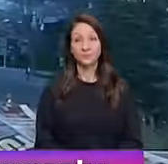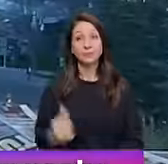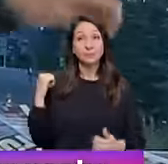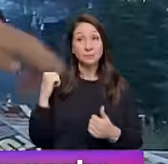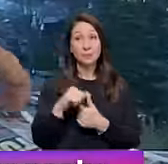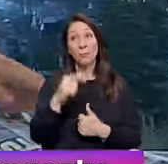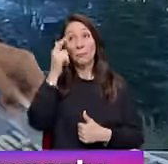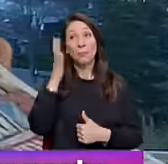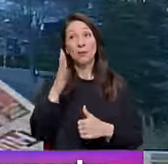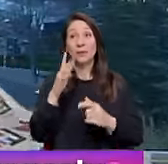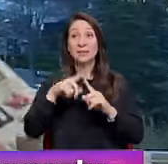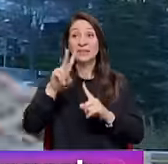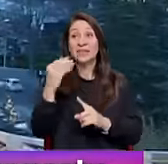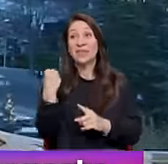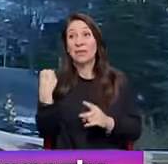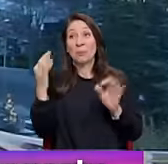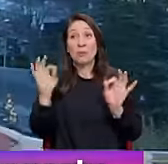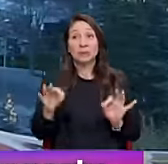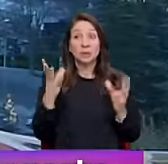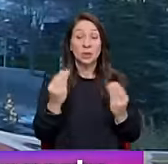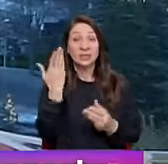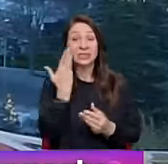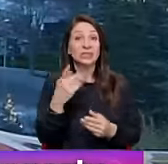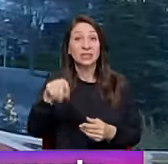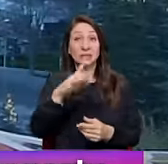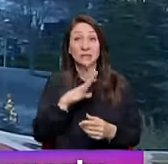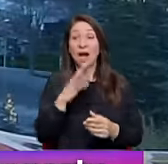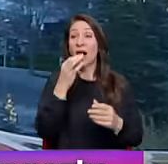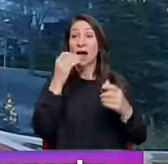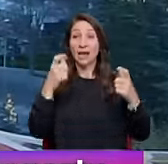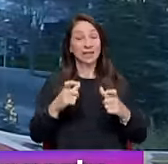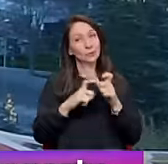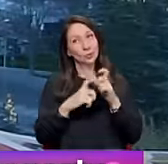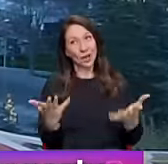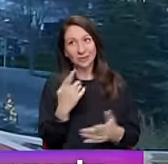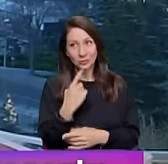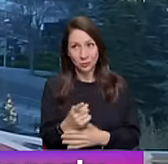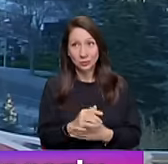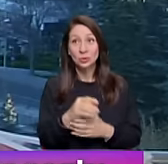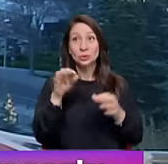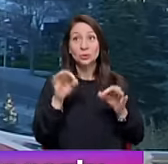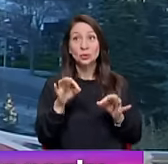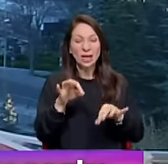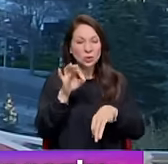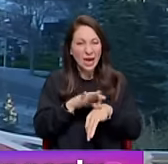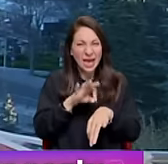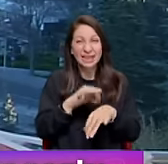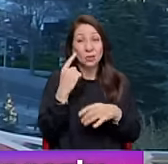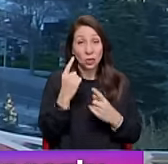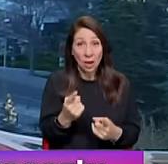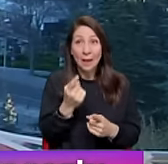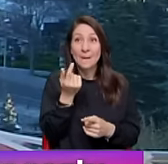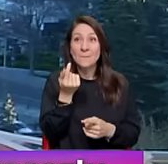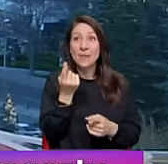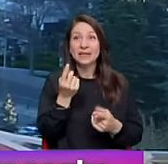Tekrar belki de televizyonun karşısına yeni geçmiş olan izleyicilerimiz vardır. Ankara'dan günaydınlarımızı iletelim. Şu an şu saat itibariyle